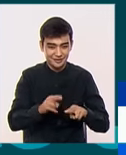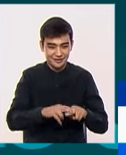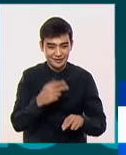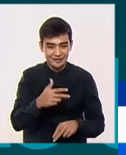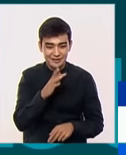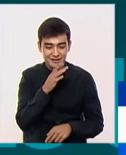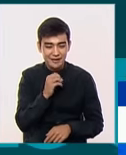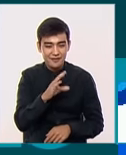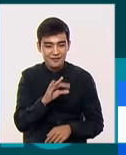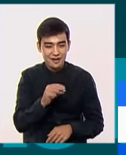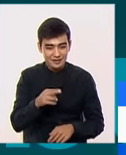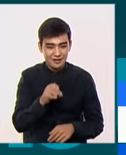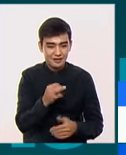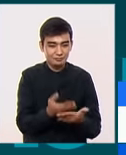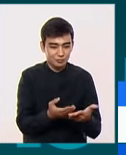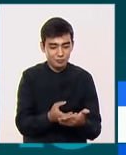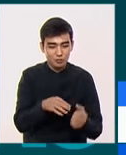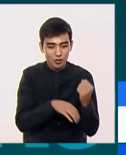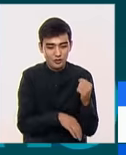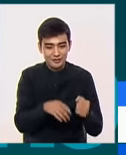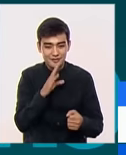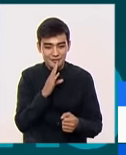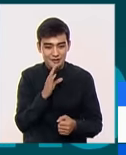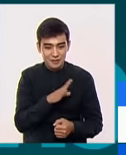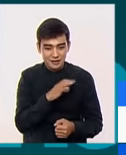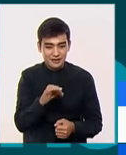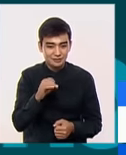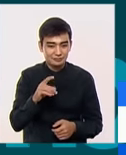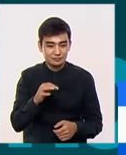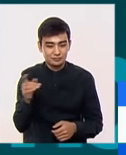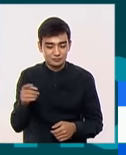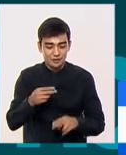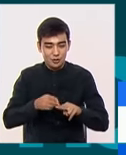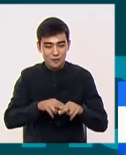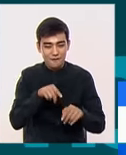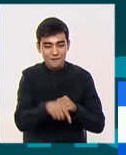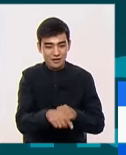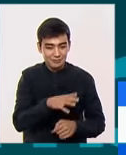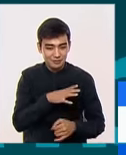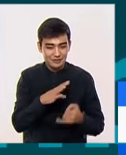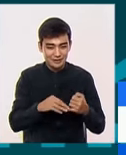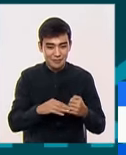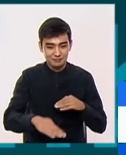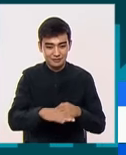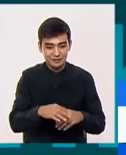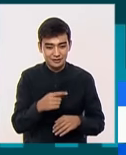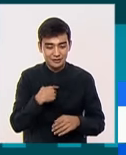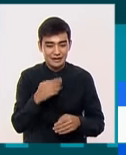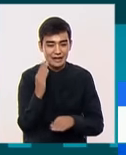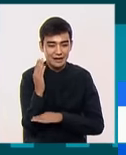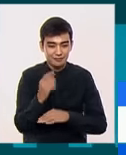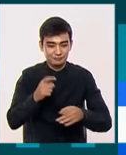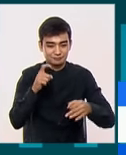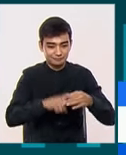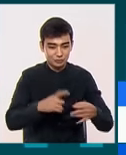леонтьеву и давал последние наставления на крыше но не дождался знака от коллеги который внизу крепил страховочный трос к дереву девушка